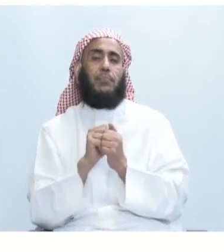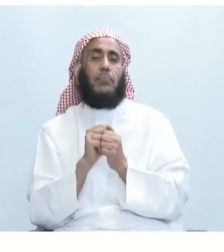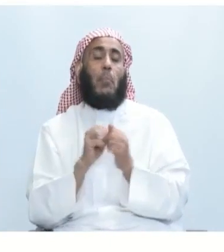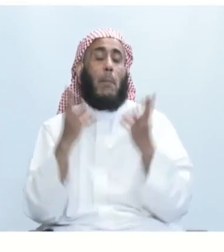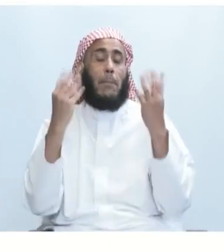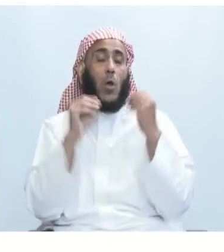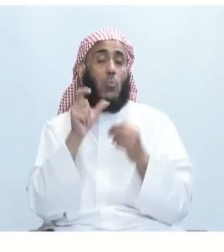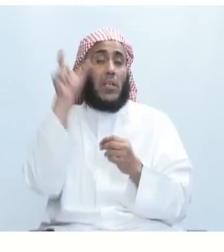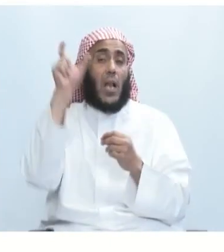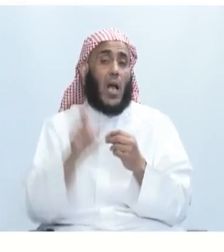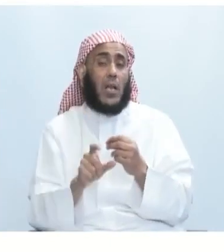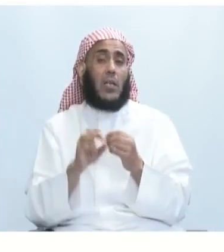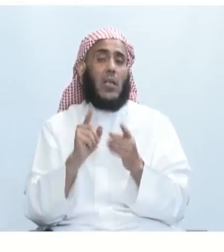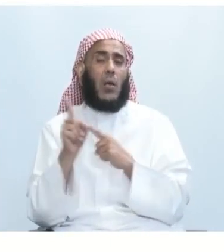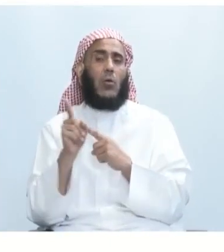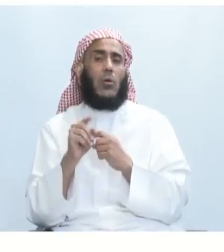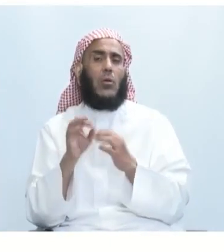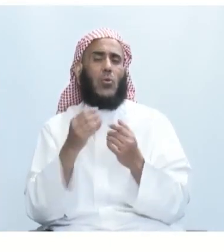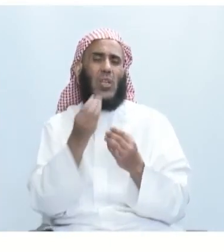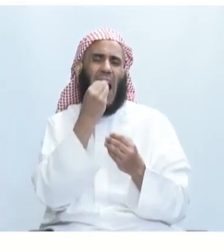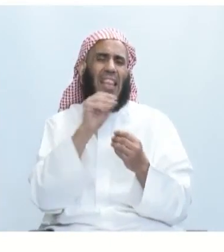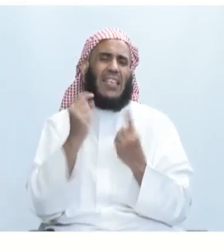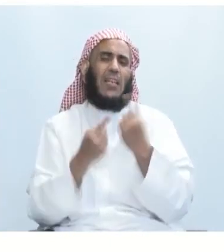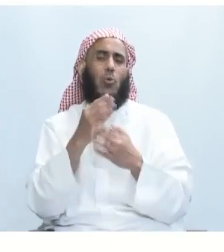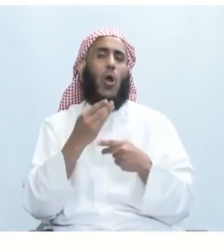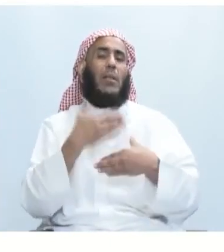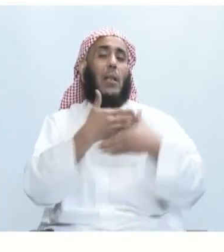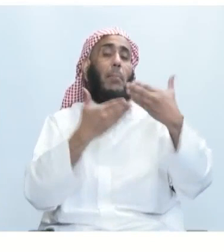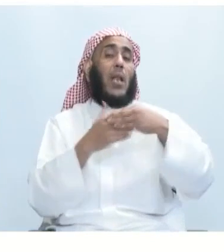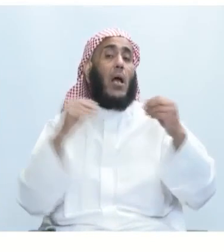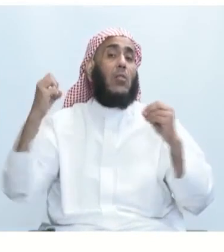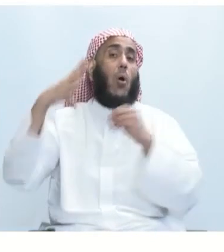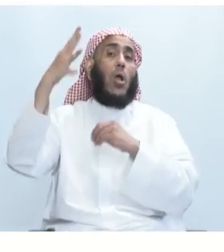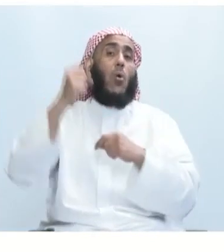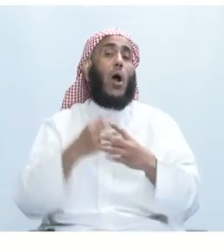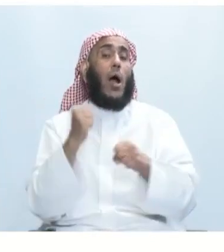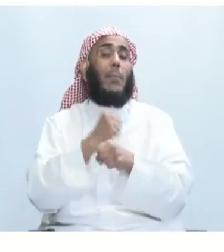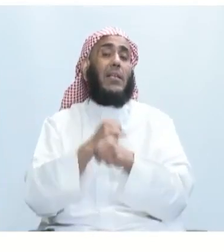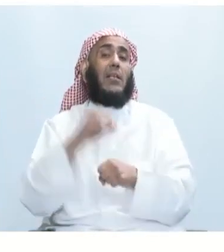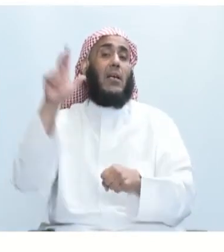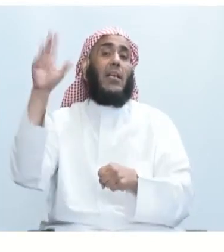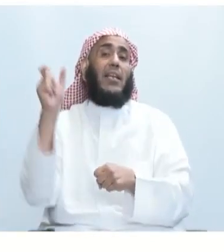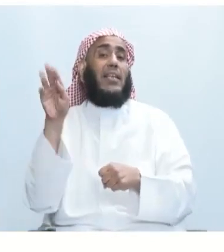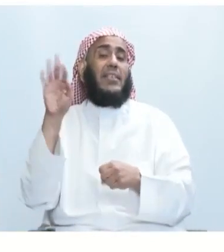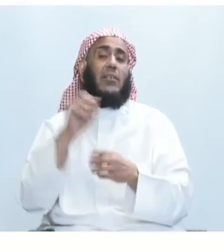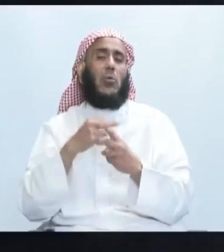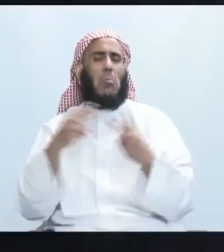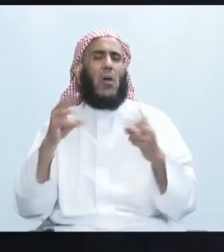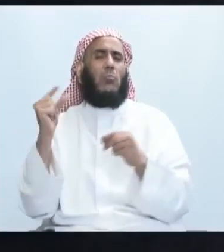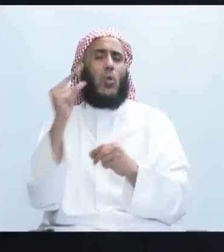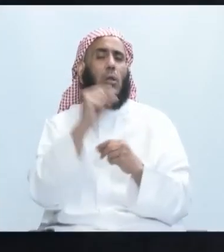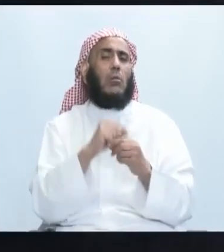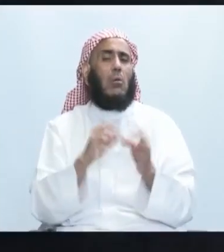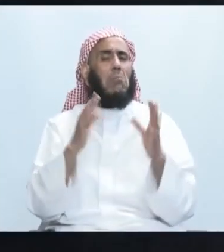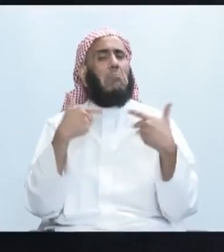معلومات القارئ هي مثلا طرق تغذيه النبات وعمليه البناء الضوئي وعمليه النتح وعمليه النتح في هناك بعض المصطلحات